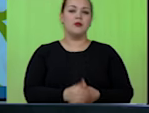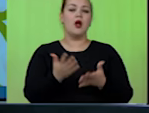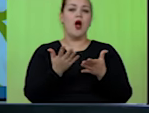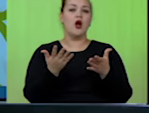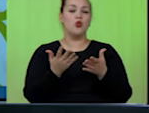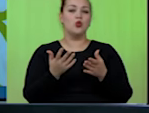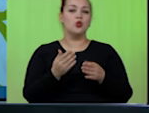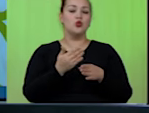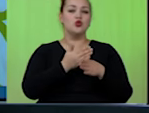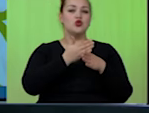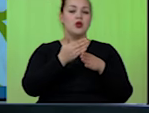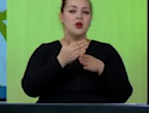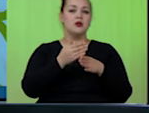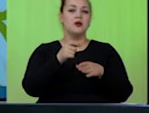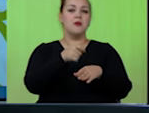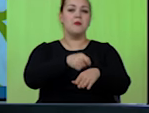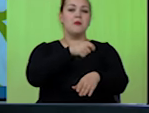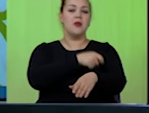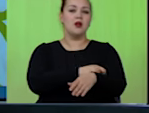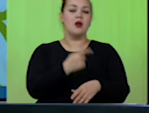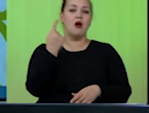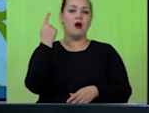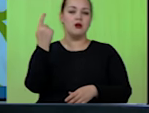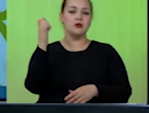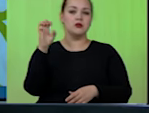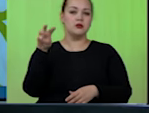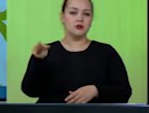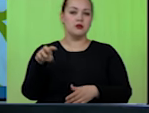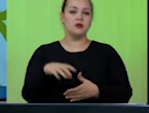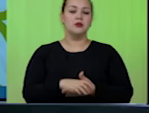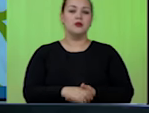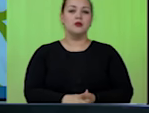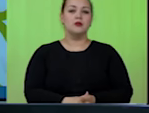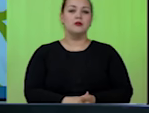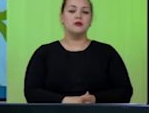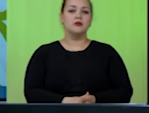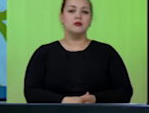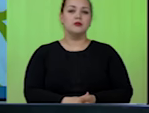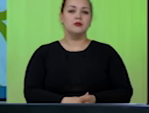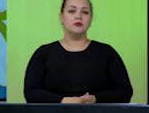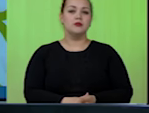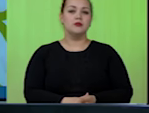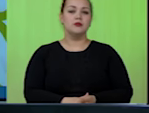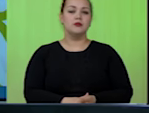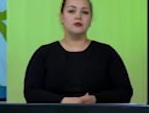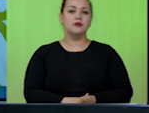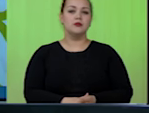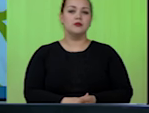Какую часть метра составляет 1 сантиметр?